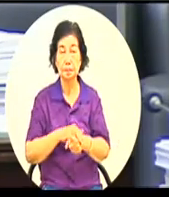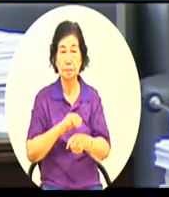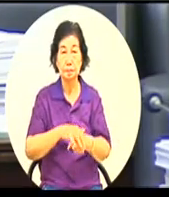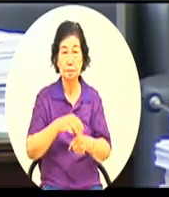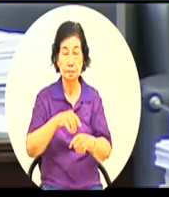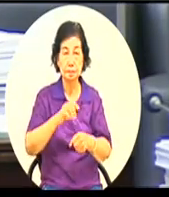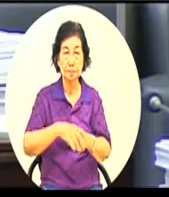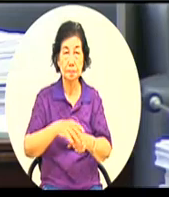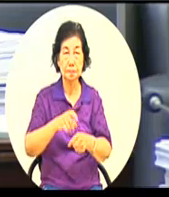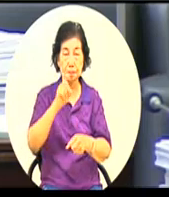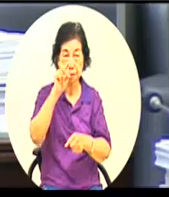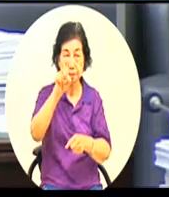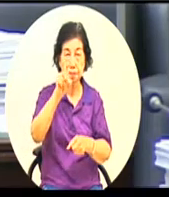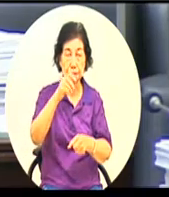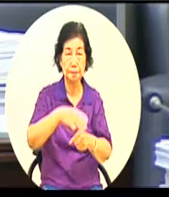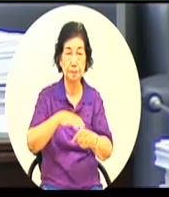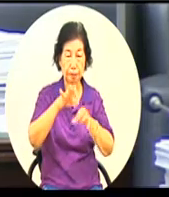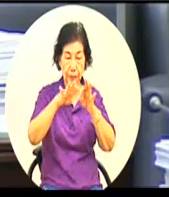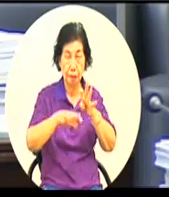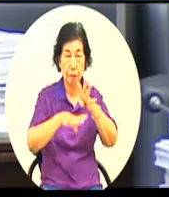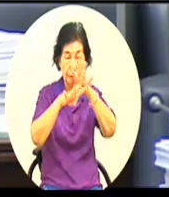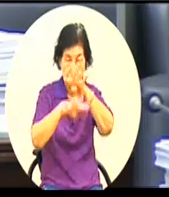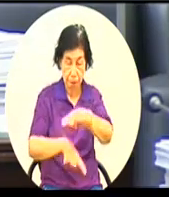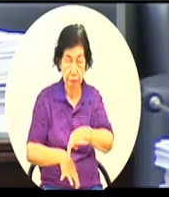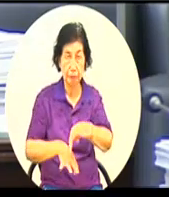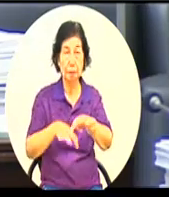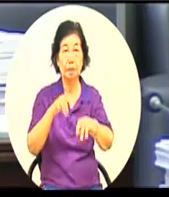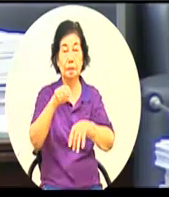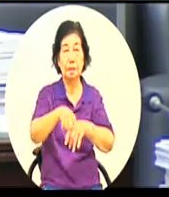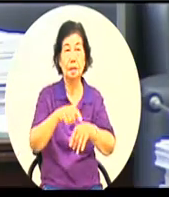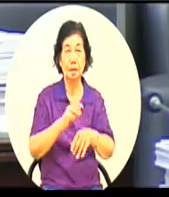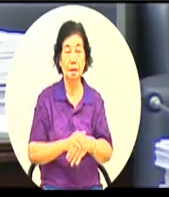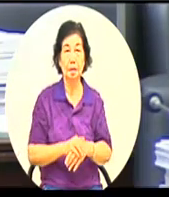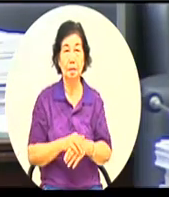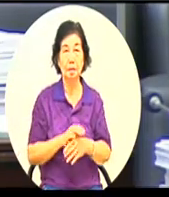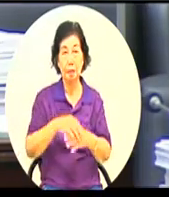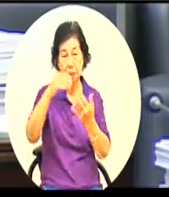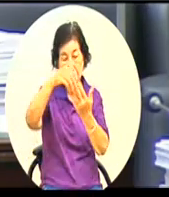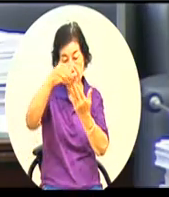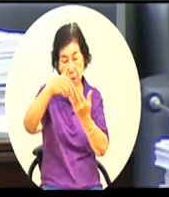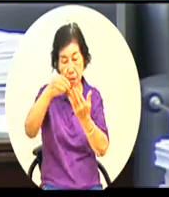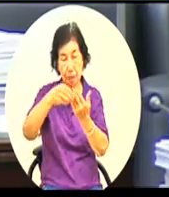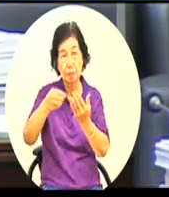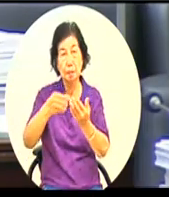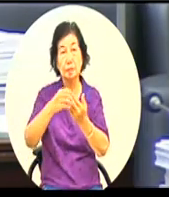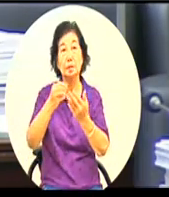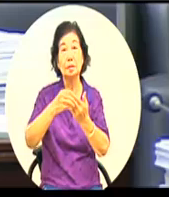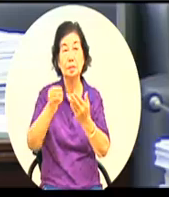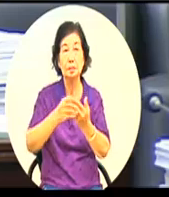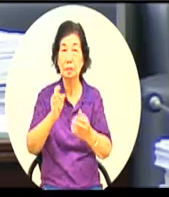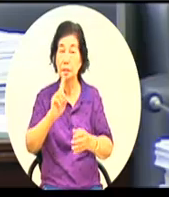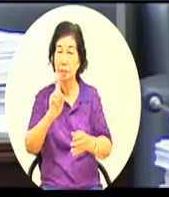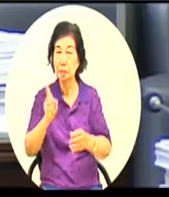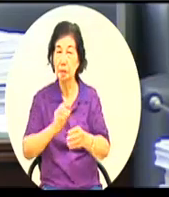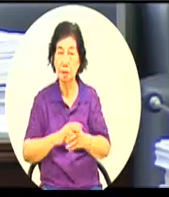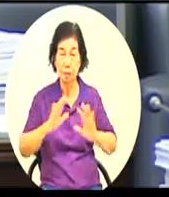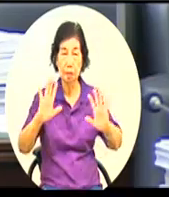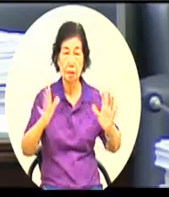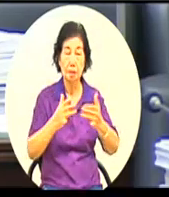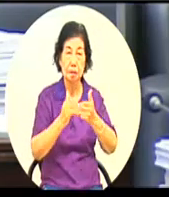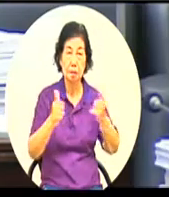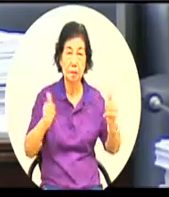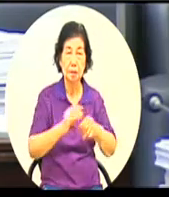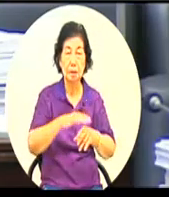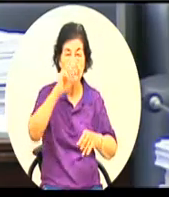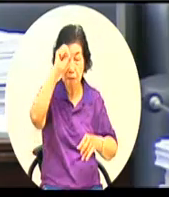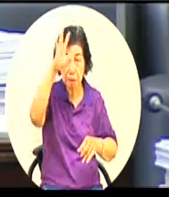来，来，请你答复来。我知影你一定会跟国民党党产啦吼，这一定的，